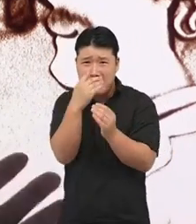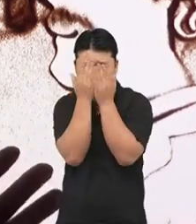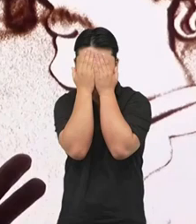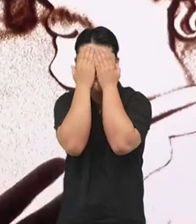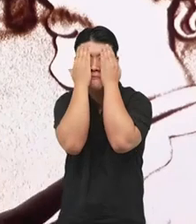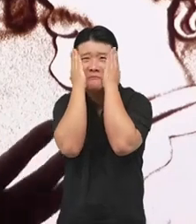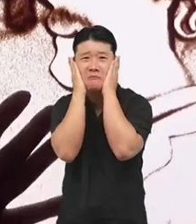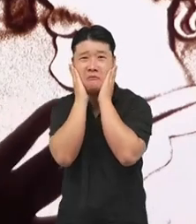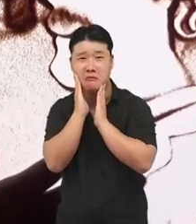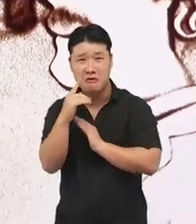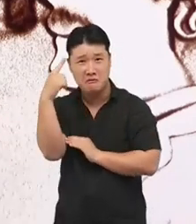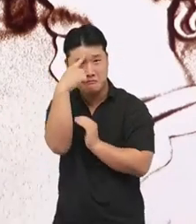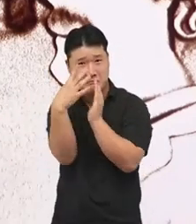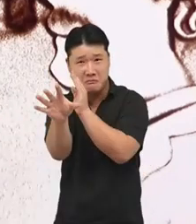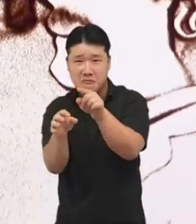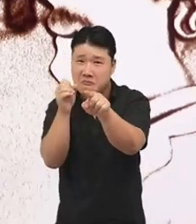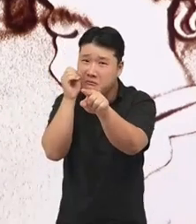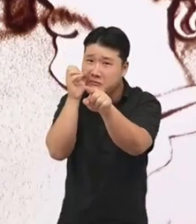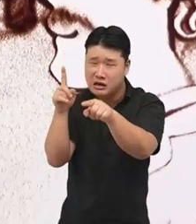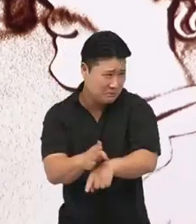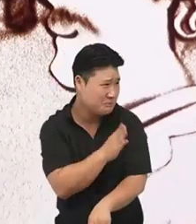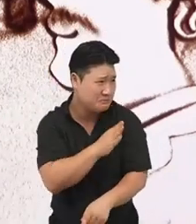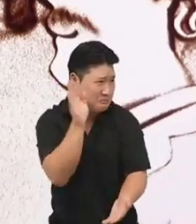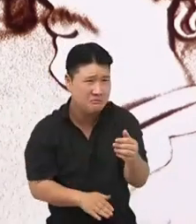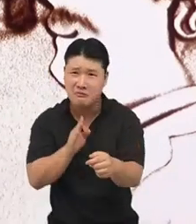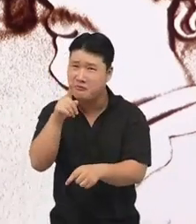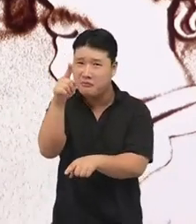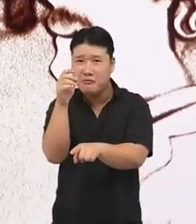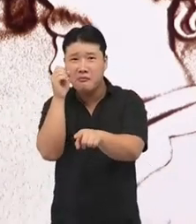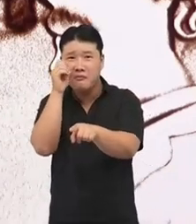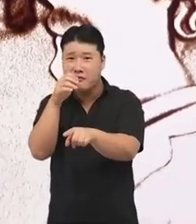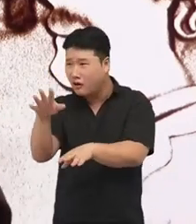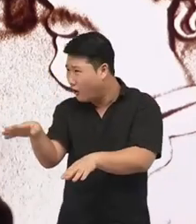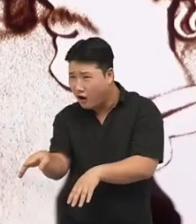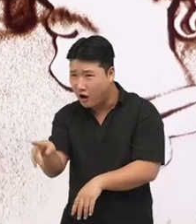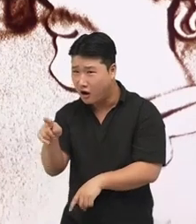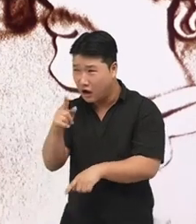또 왔네, 또 왔어. 아이고, 맞다.